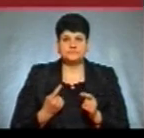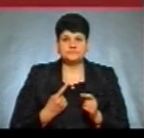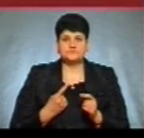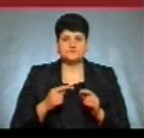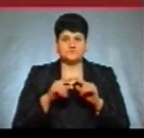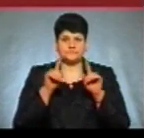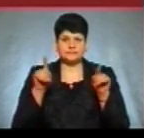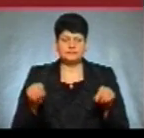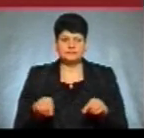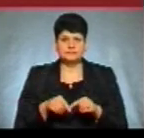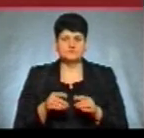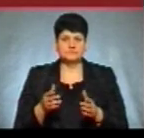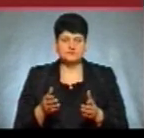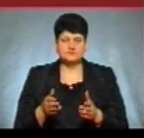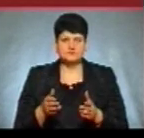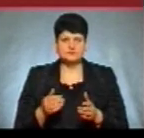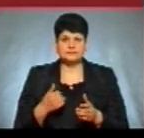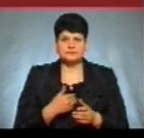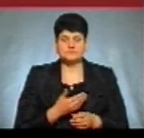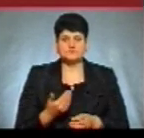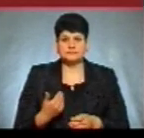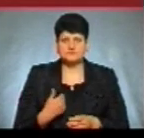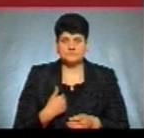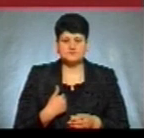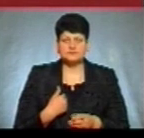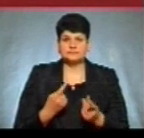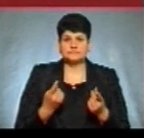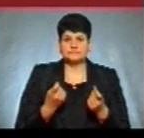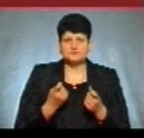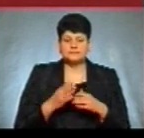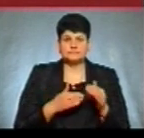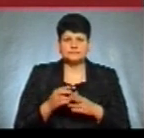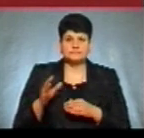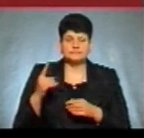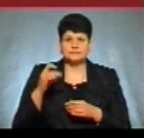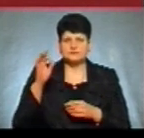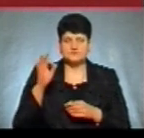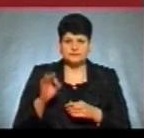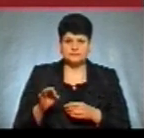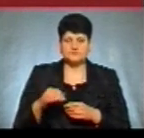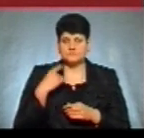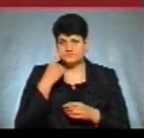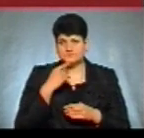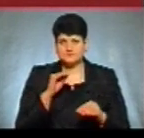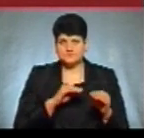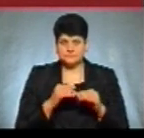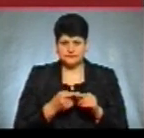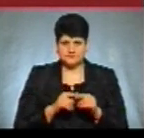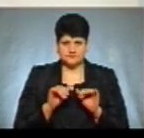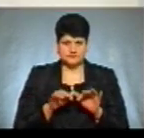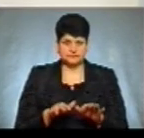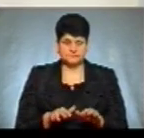бюлетнів. І ми залучаємо практично 100% особового складу на ці процеси.